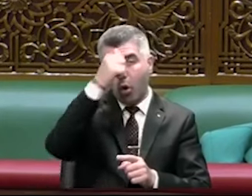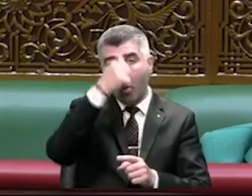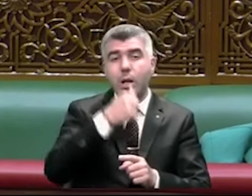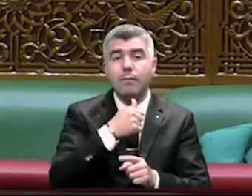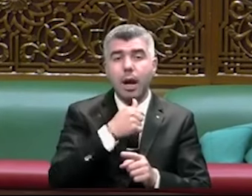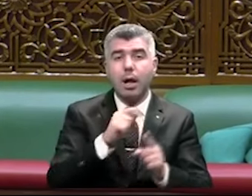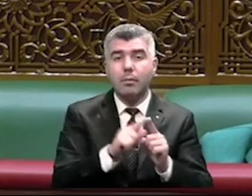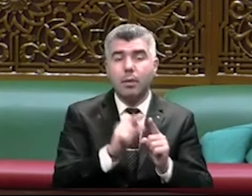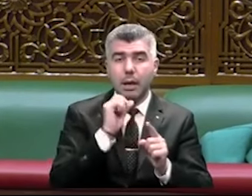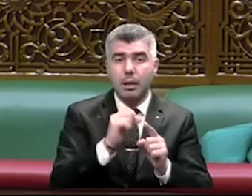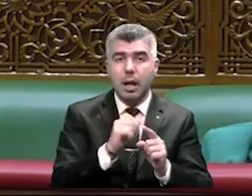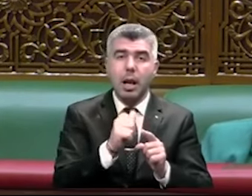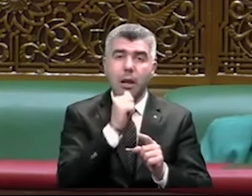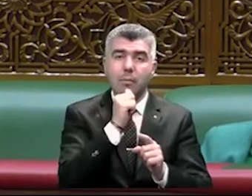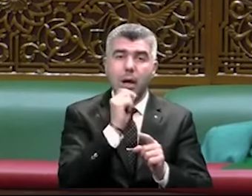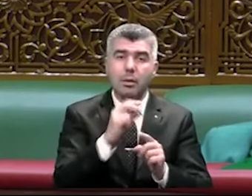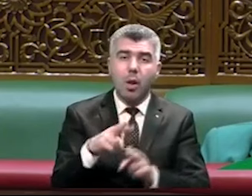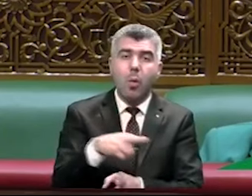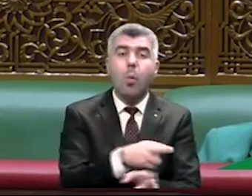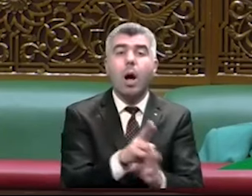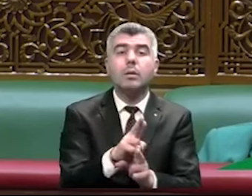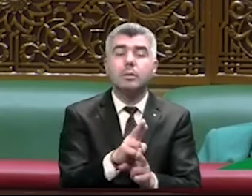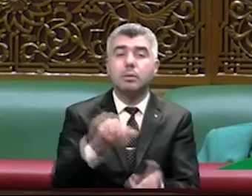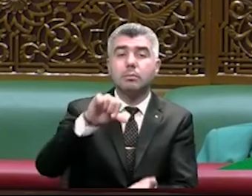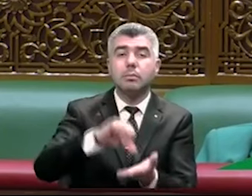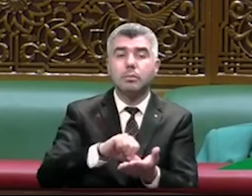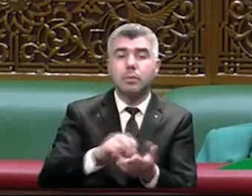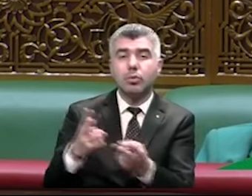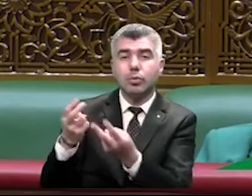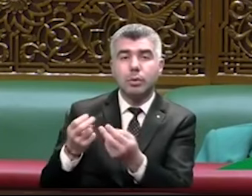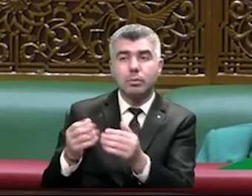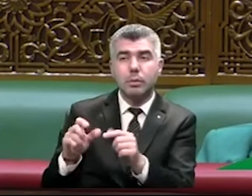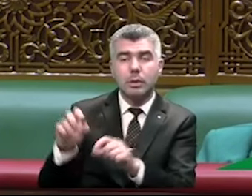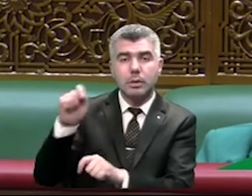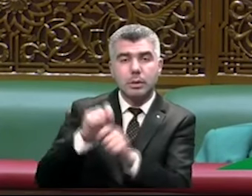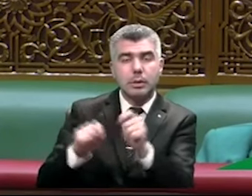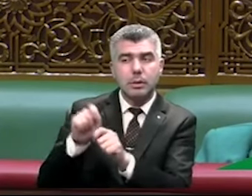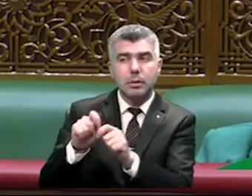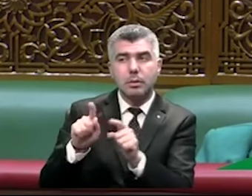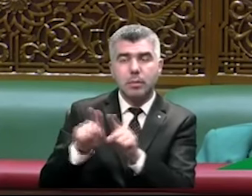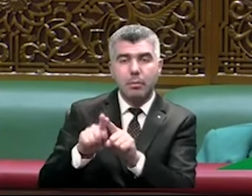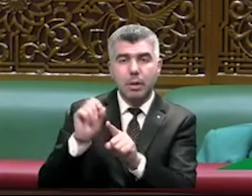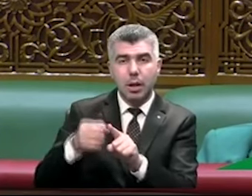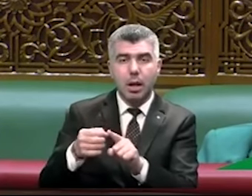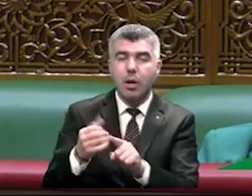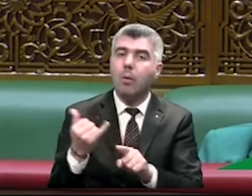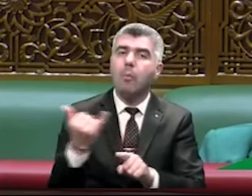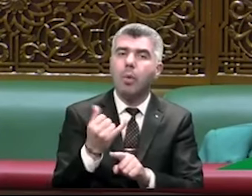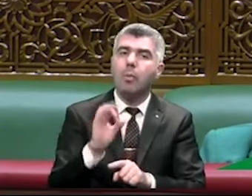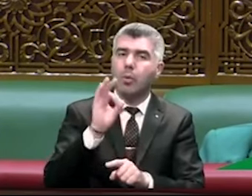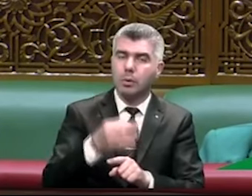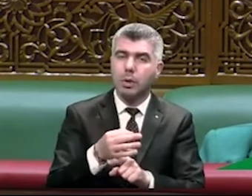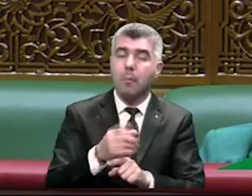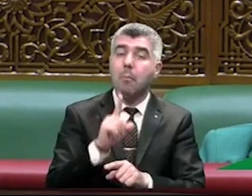المياه العادمه فاننا نسجل ان محطه تصفيه المياه التي توجد في الانجاز تعتبر نقطه ايجابيه الا